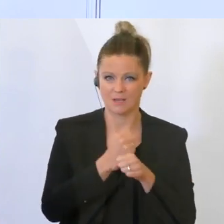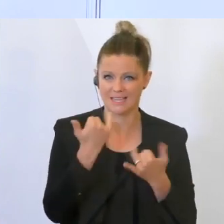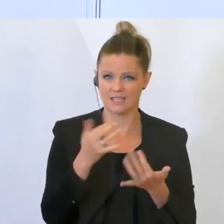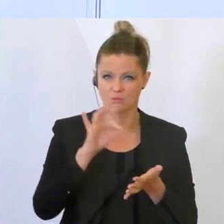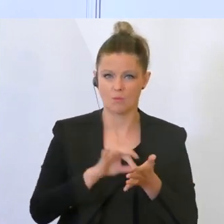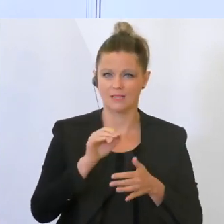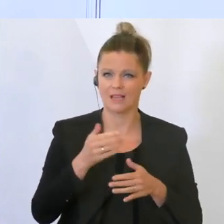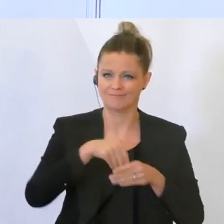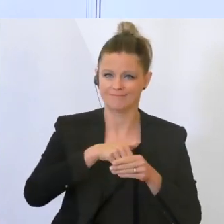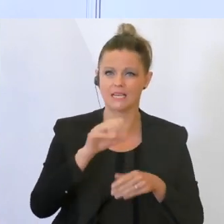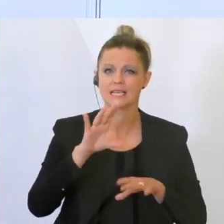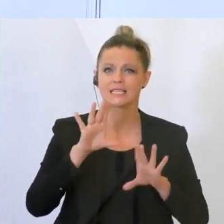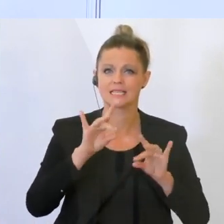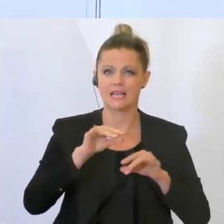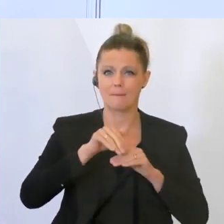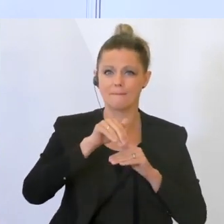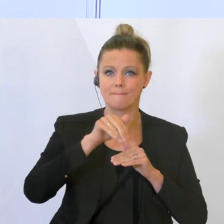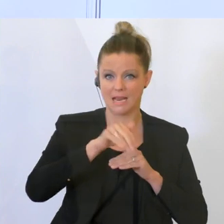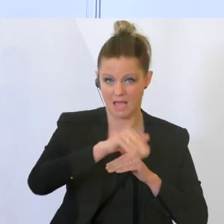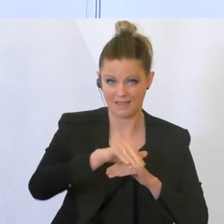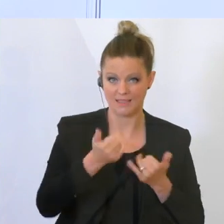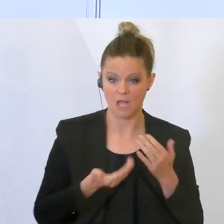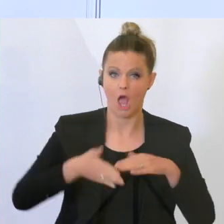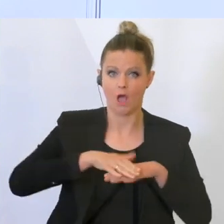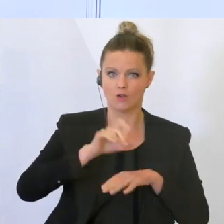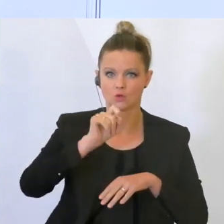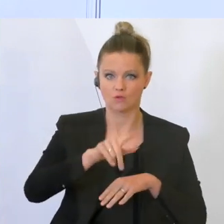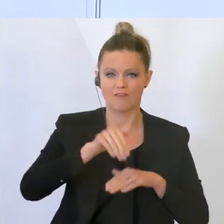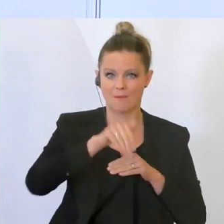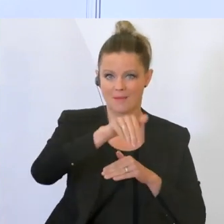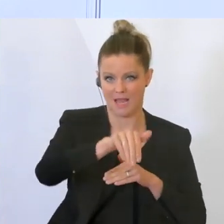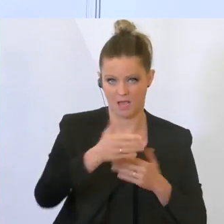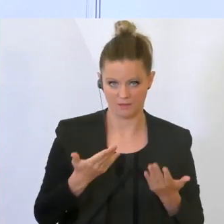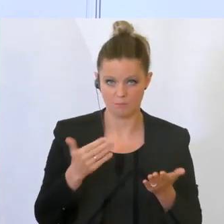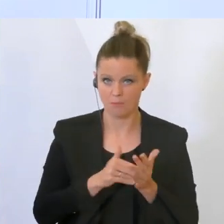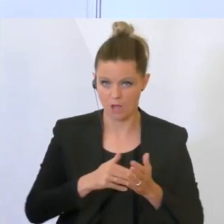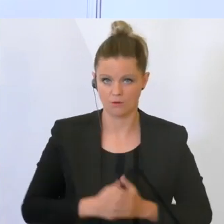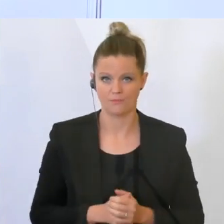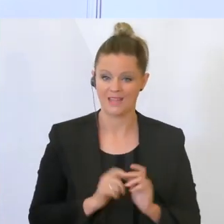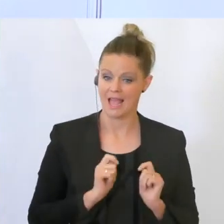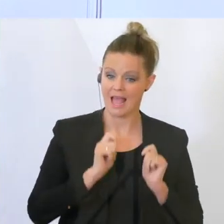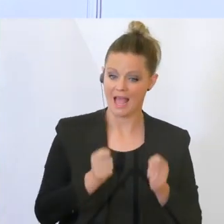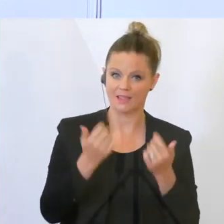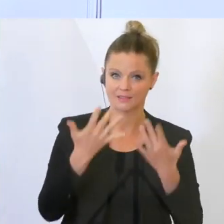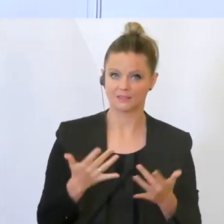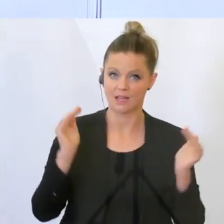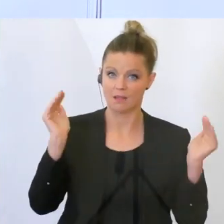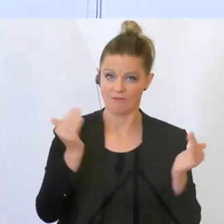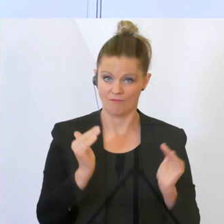Euro gelegen sind, auf eine Summe von 12 Milliarden Euro aufstocken. Und auch wenn die Antragszahlen